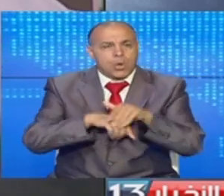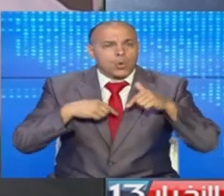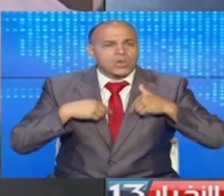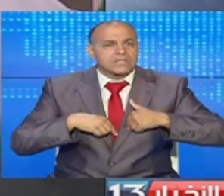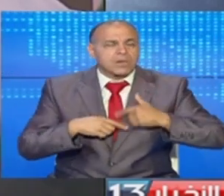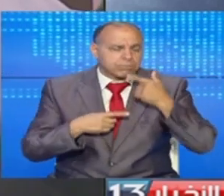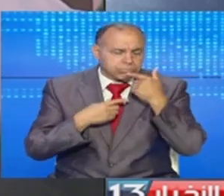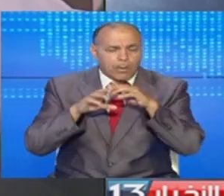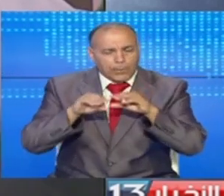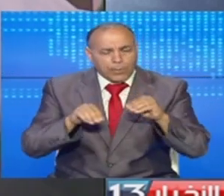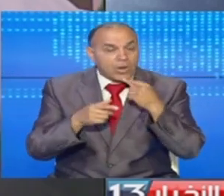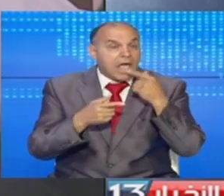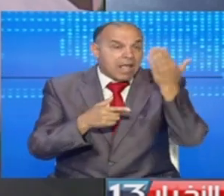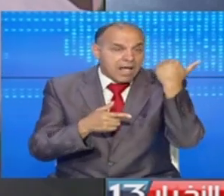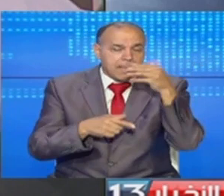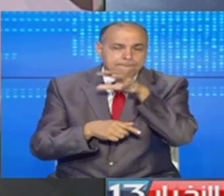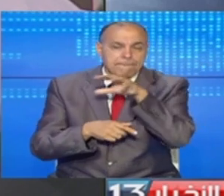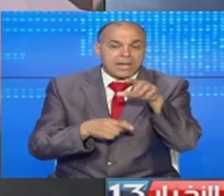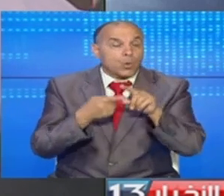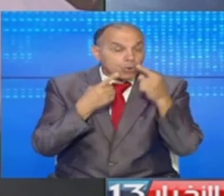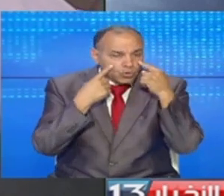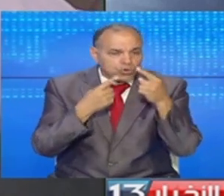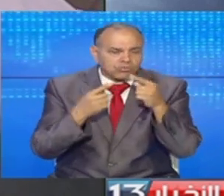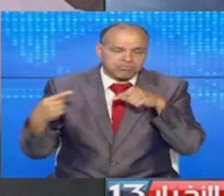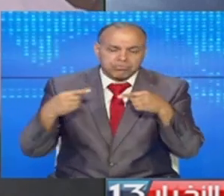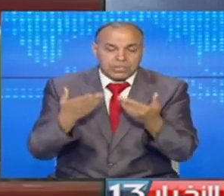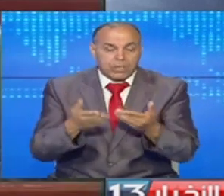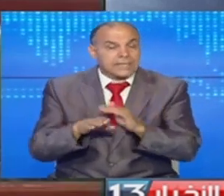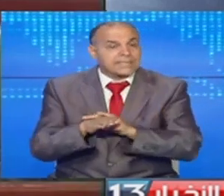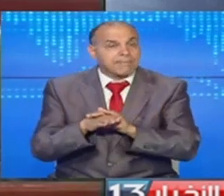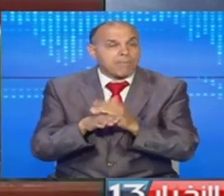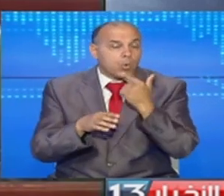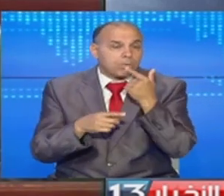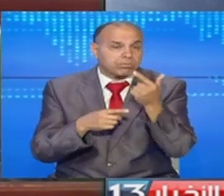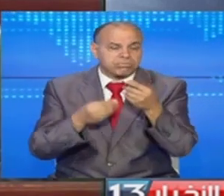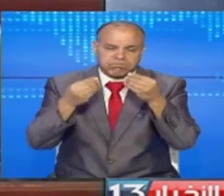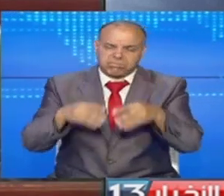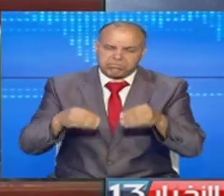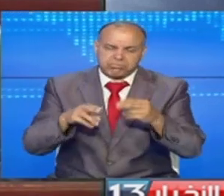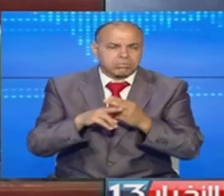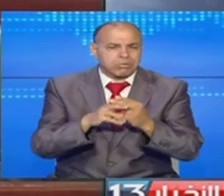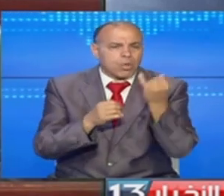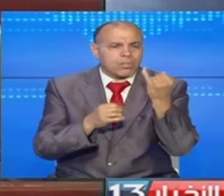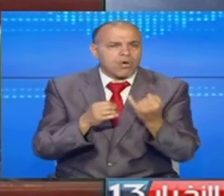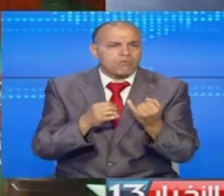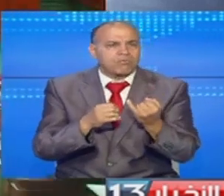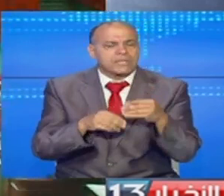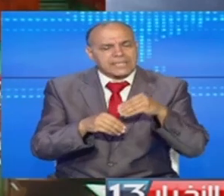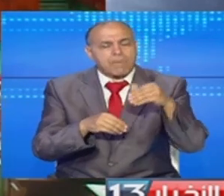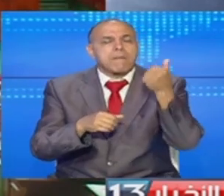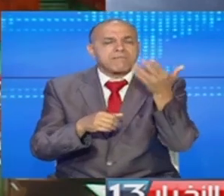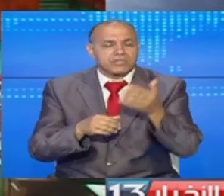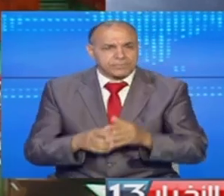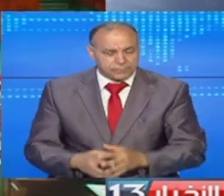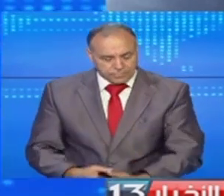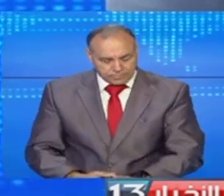قد تدفع بالتهدئة، سيما في المناطق التي تشهد احتقانا بسبب ما تشكوه من تهميش وضعف للمنوال التنموي.